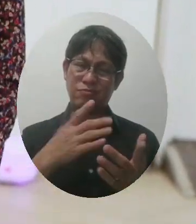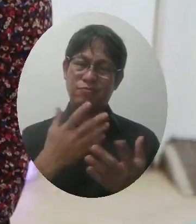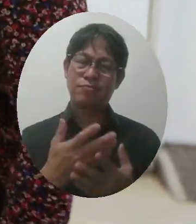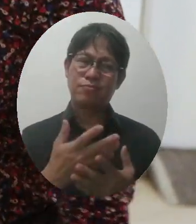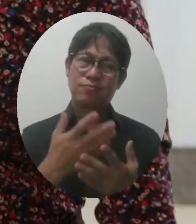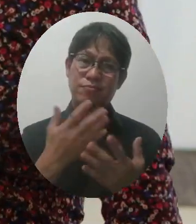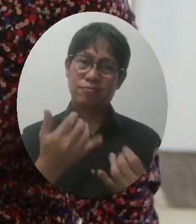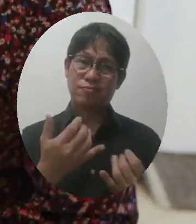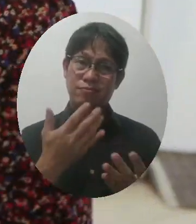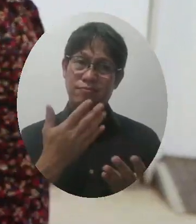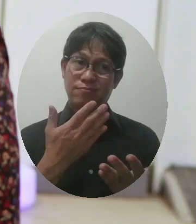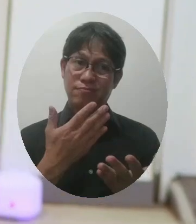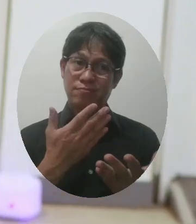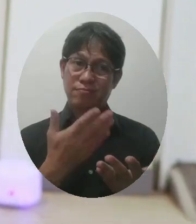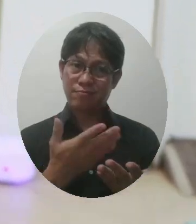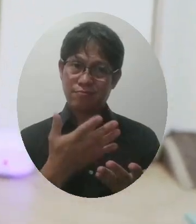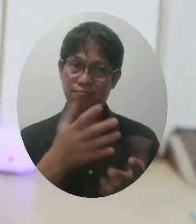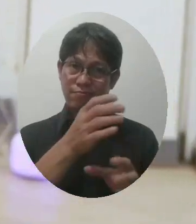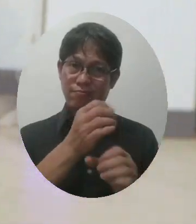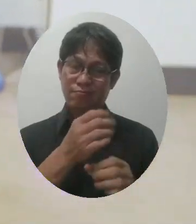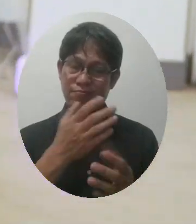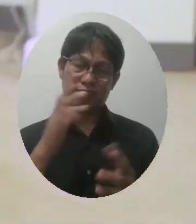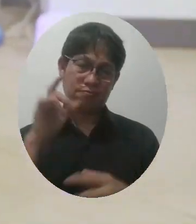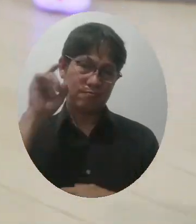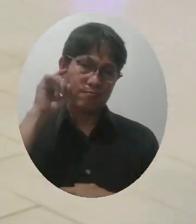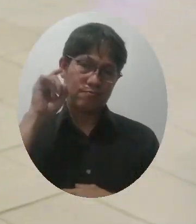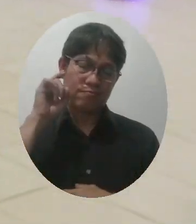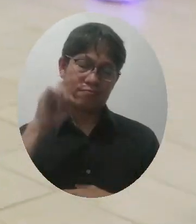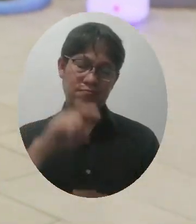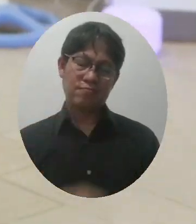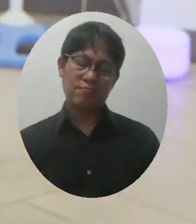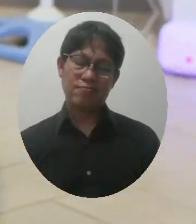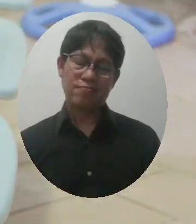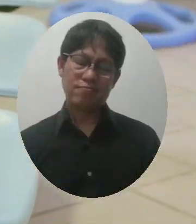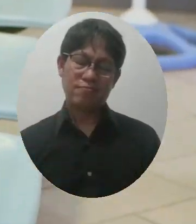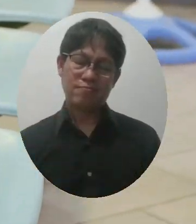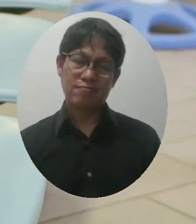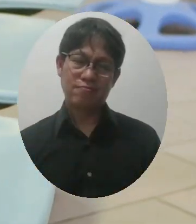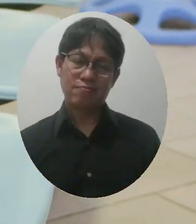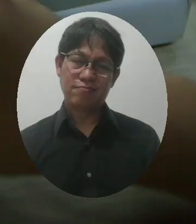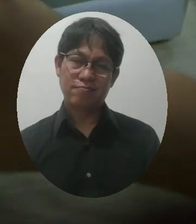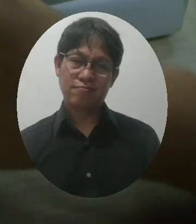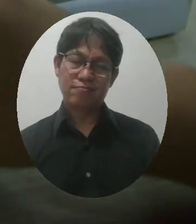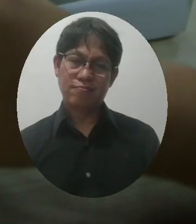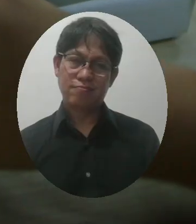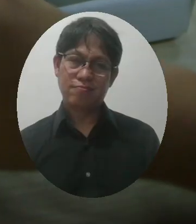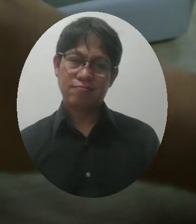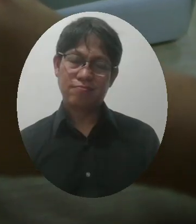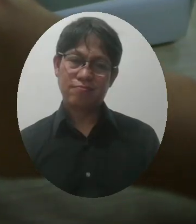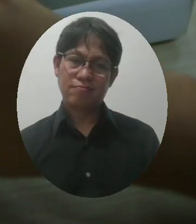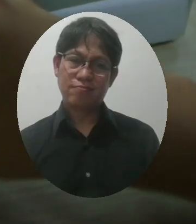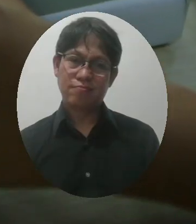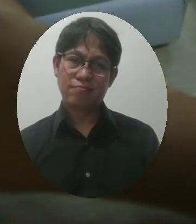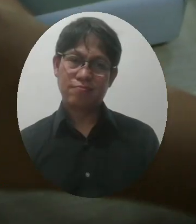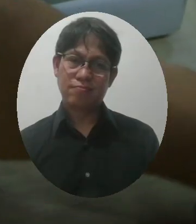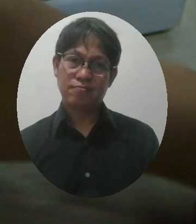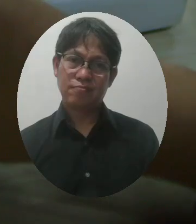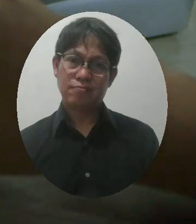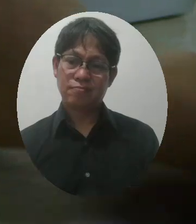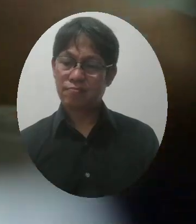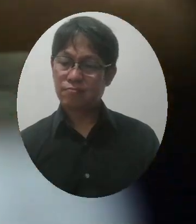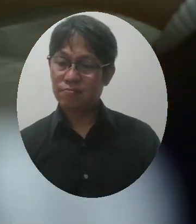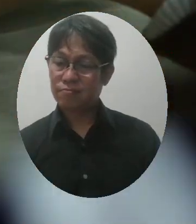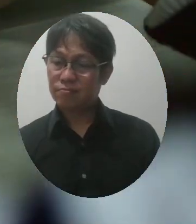na po dito. Simula 5 years old. Hindi na yan siya dito. Yung ato